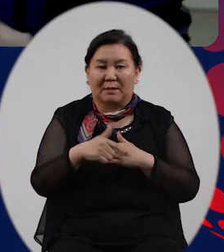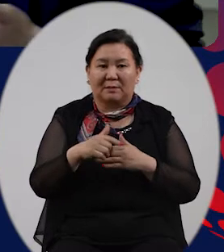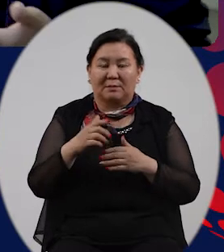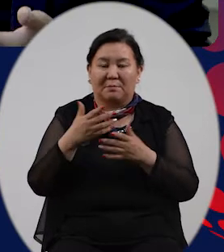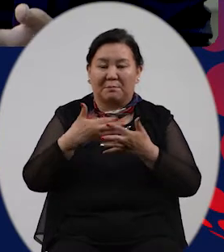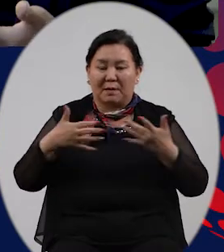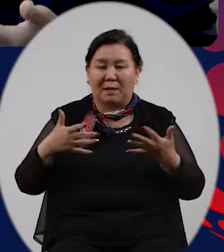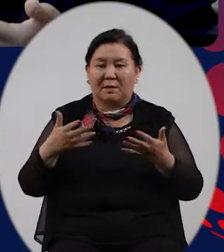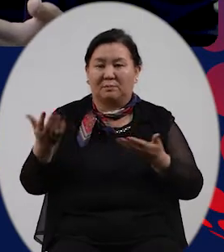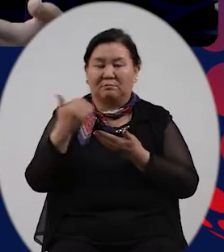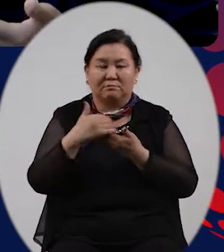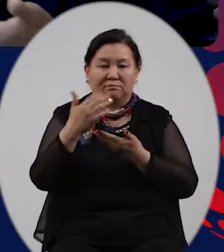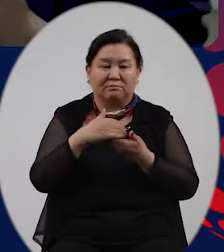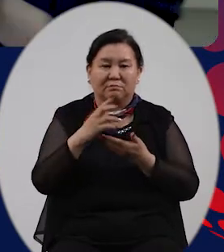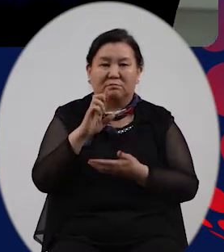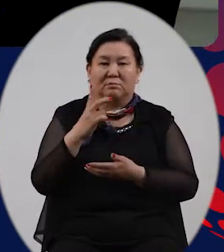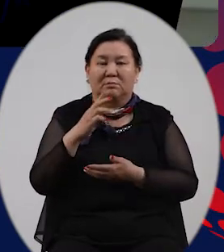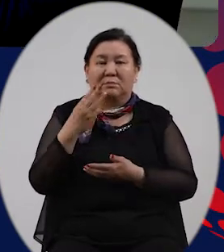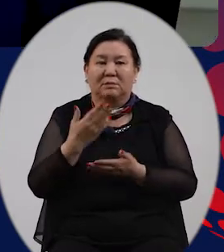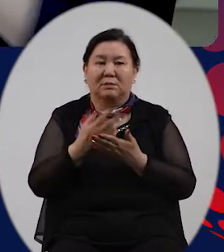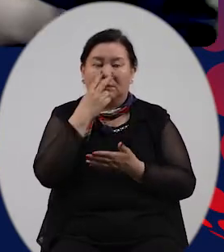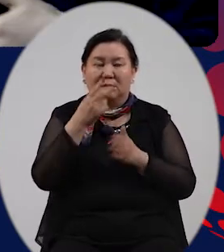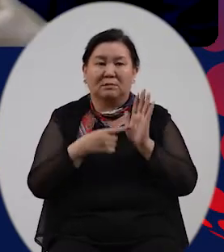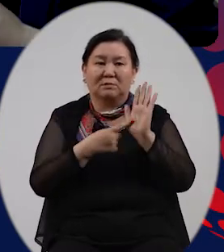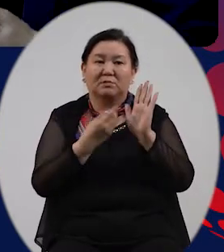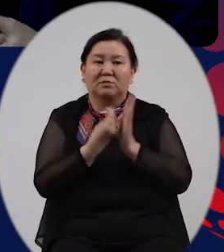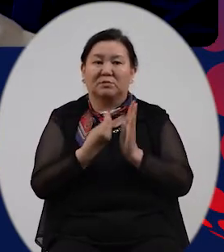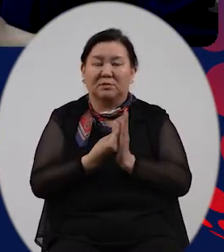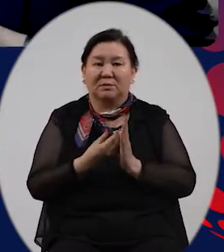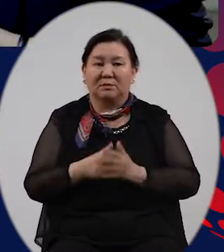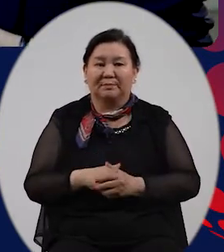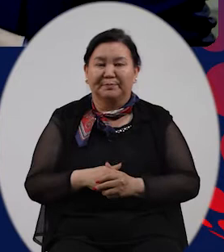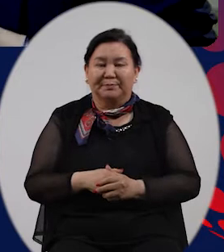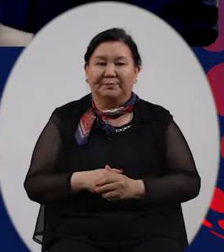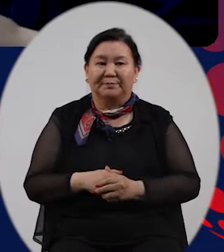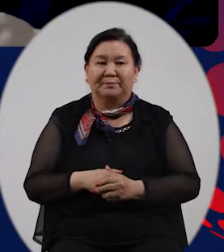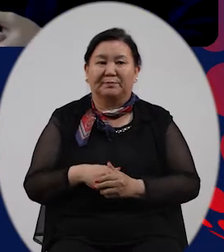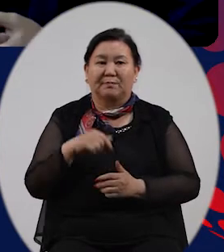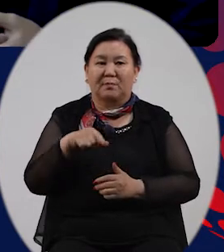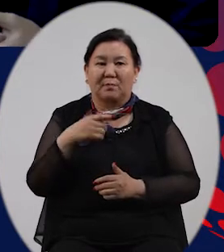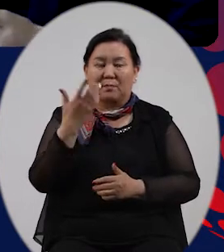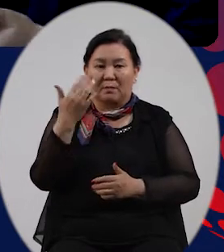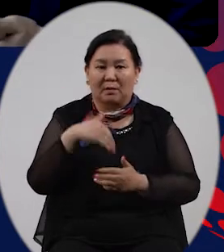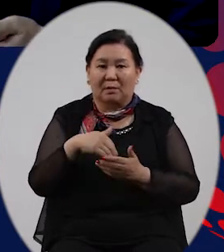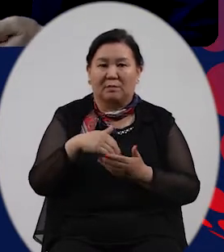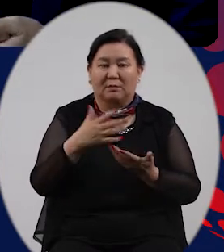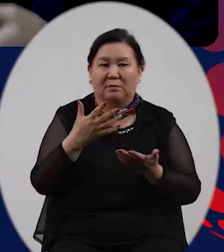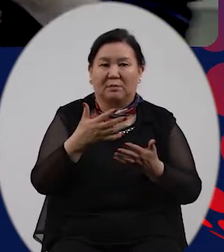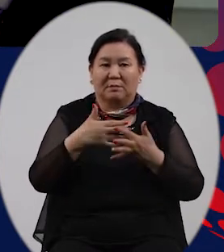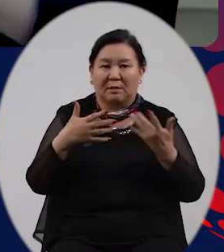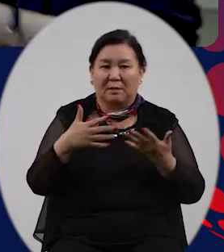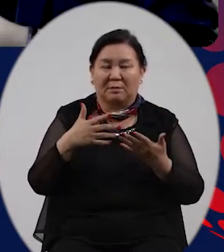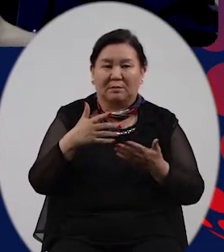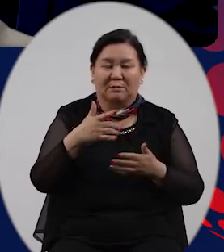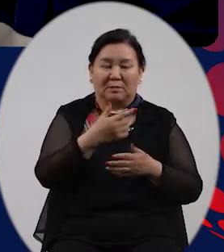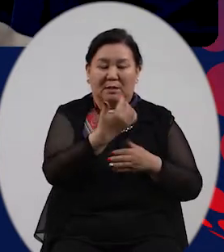бараа нийлүүлэх нөхцөл энэ дээр орж ирэх юм. За та бүхэнд үзүүлж байгаа энэ жишээн дээр бол DAF нөхцлөөр орж ирсэн бараа бүтээгдэхүүн, гарж